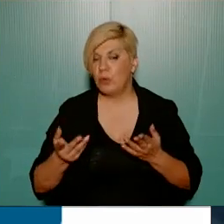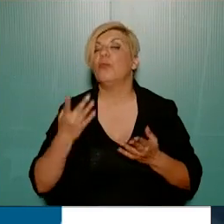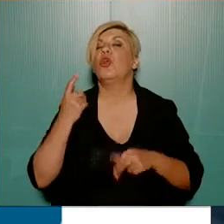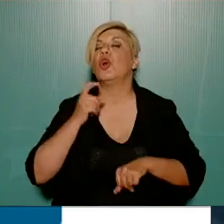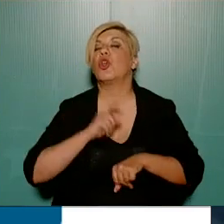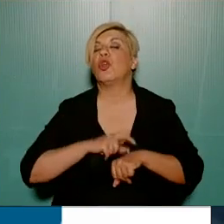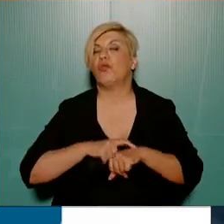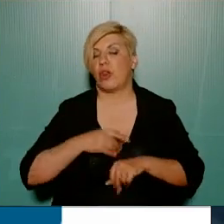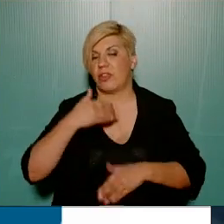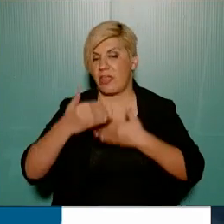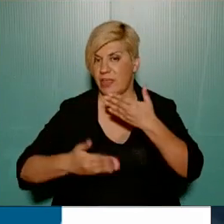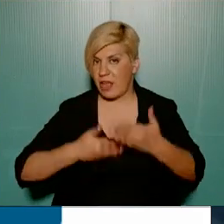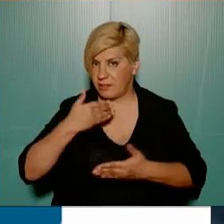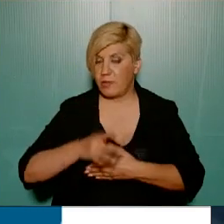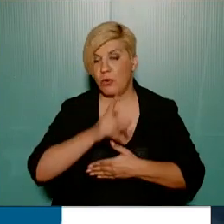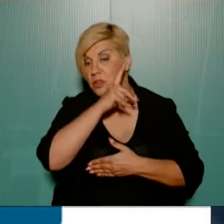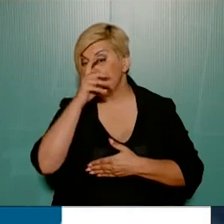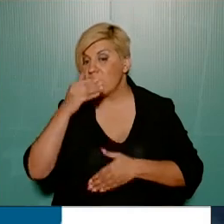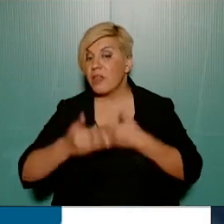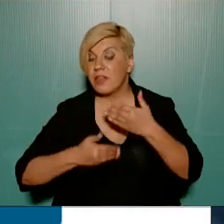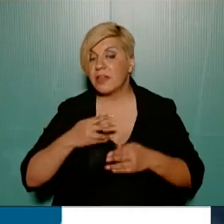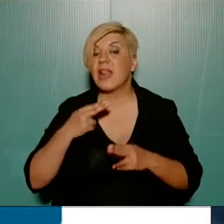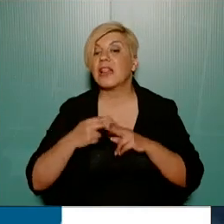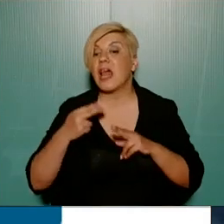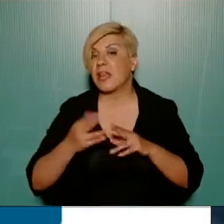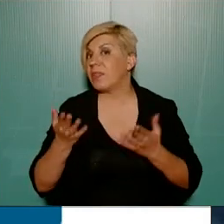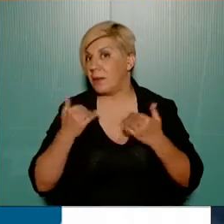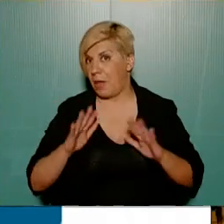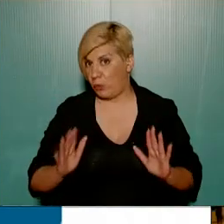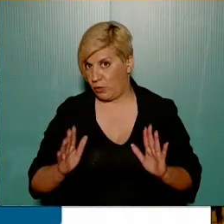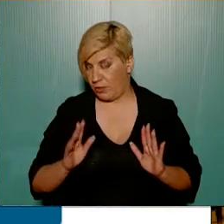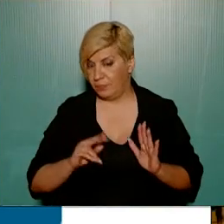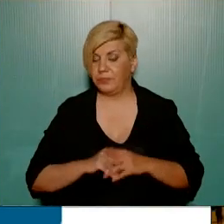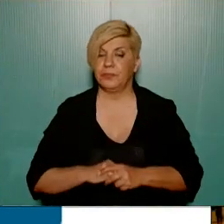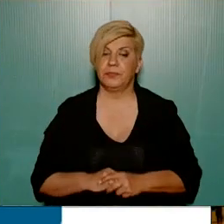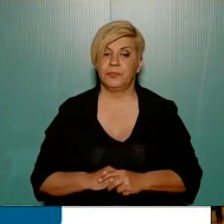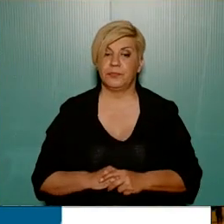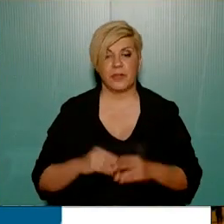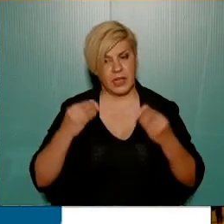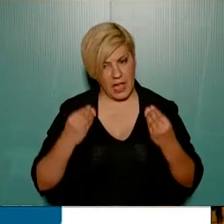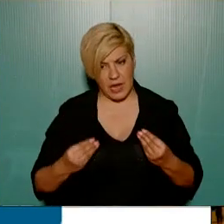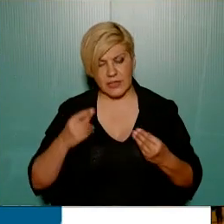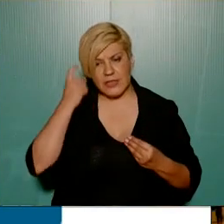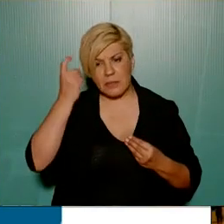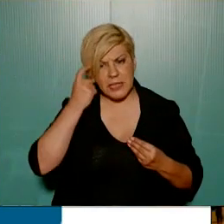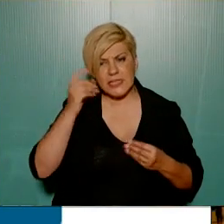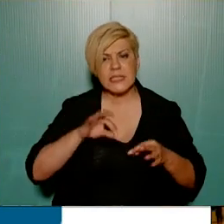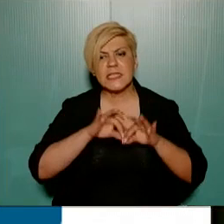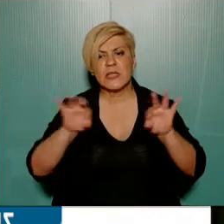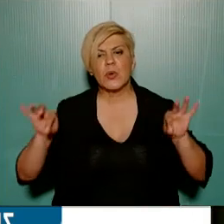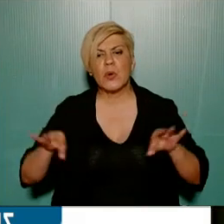χρονοβόρα διαδικασία και πολύ δύσκολη διαδικασία, γιατί αυτά τα ανταλλακτικά δεν υπάρχουν πλέον. Κάποια σκέψη για το οικόπεδο υπάρχει από την